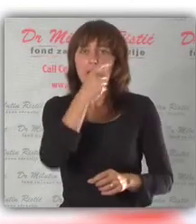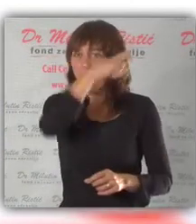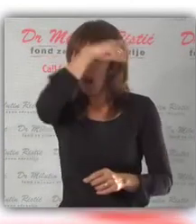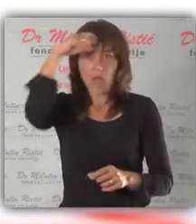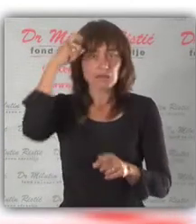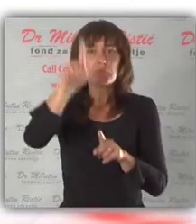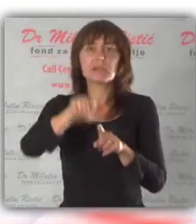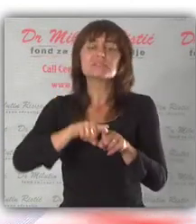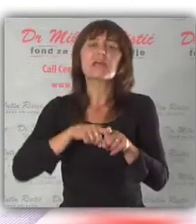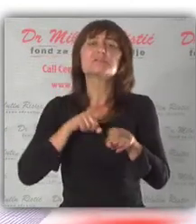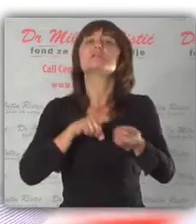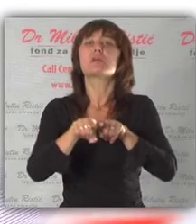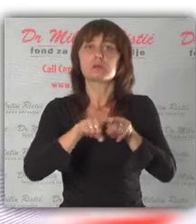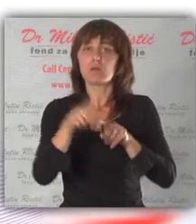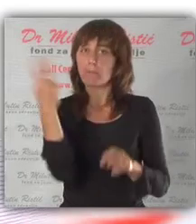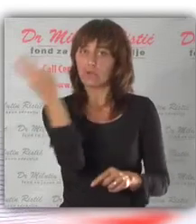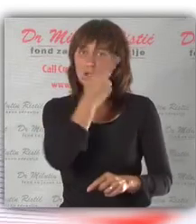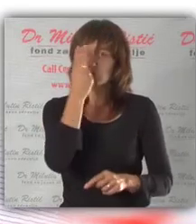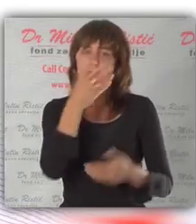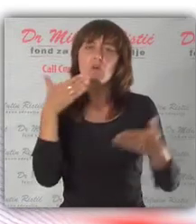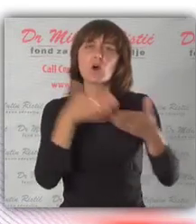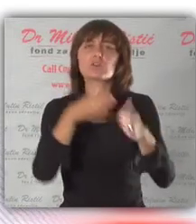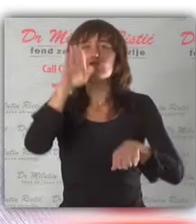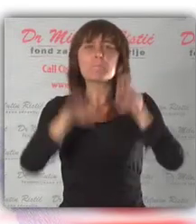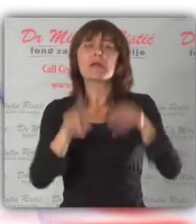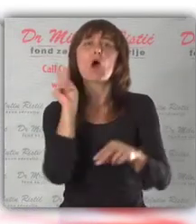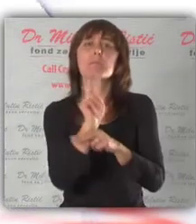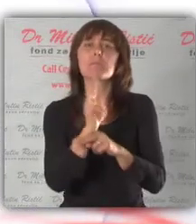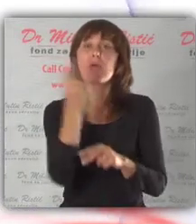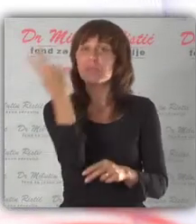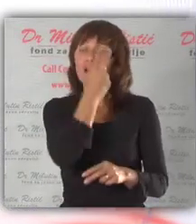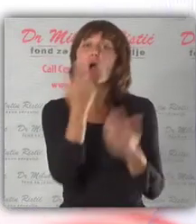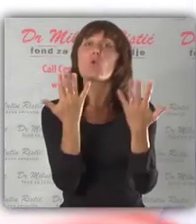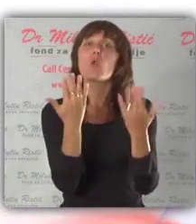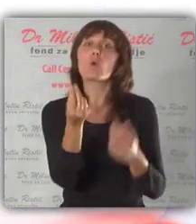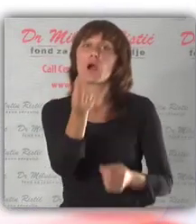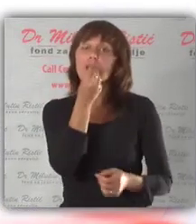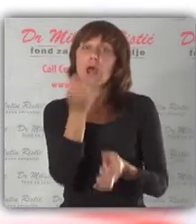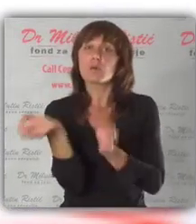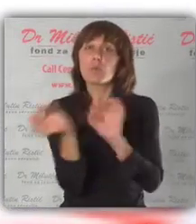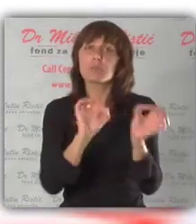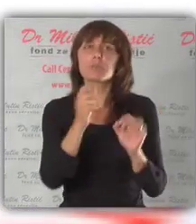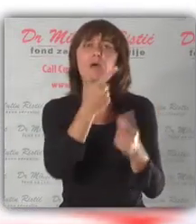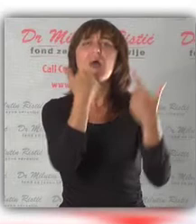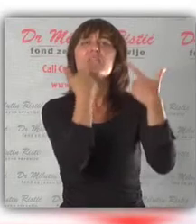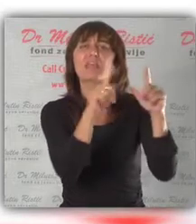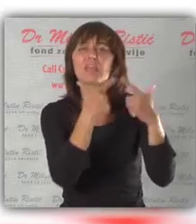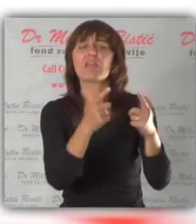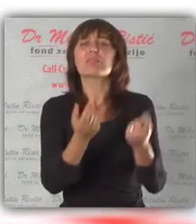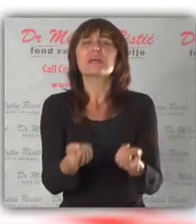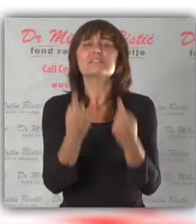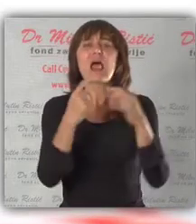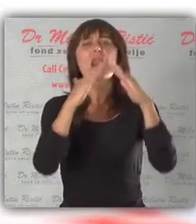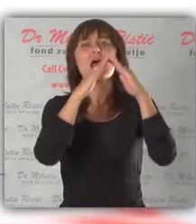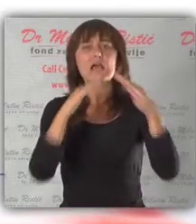letnjih meseci takođe podrazumeva određene mere opreznosti, naročito ukoliko hranu pripremamo u vikendici na selu,